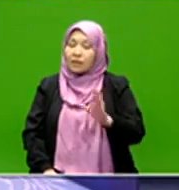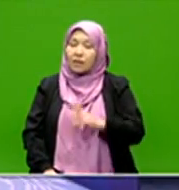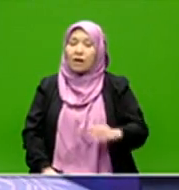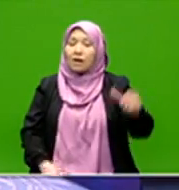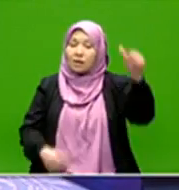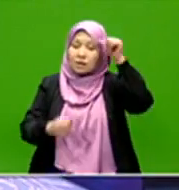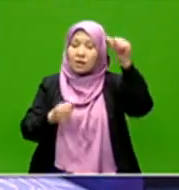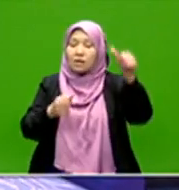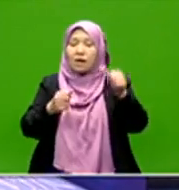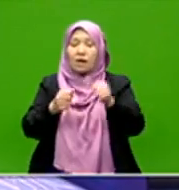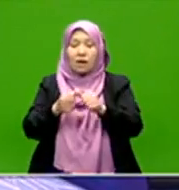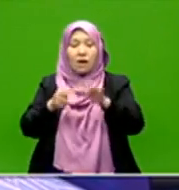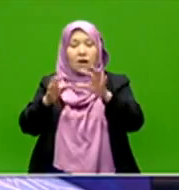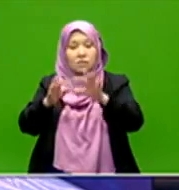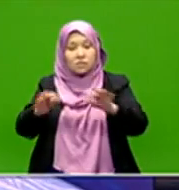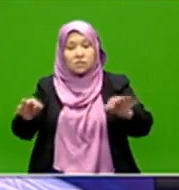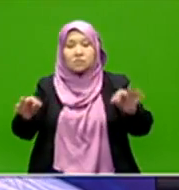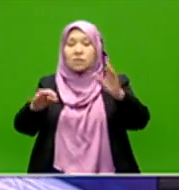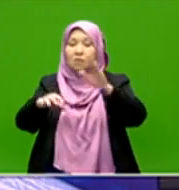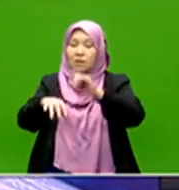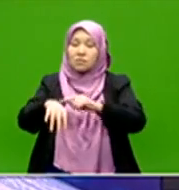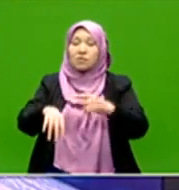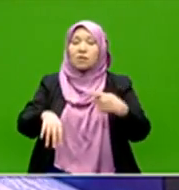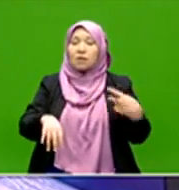وَإِذْ بَوَّأْنَا